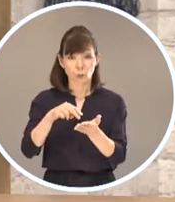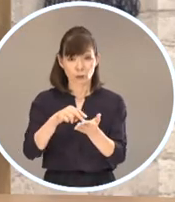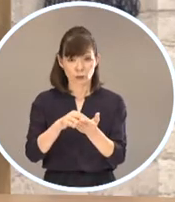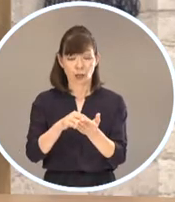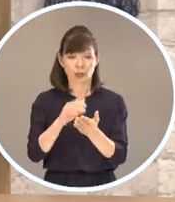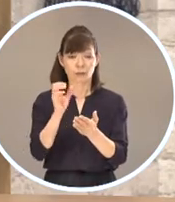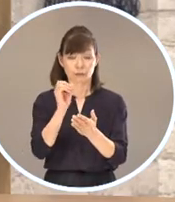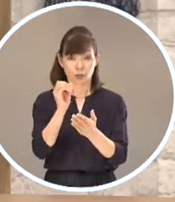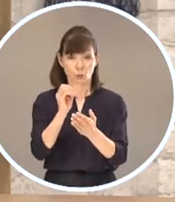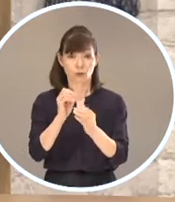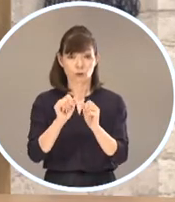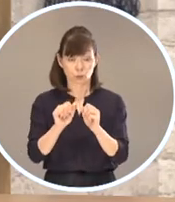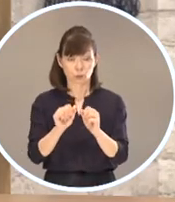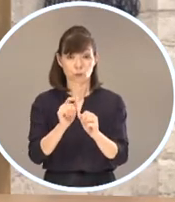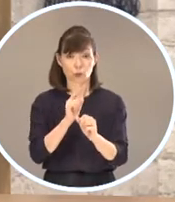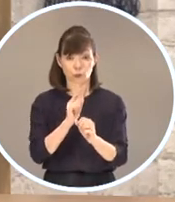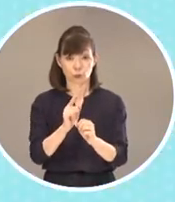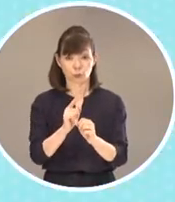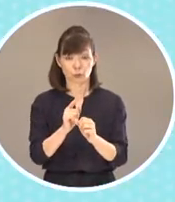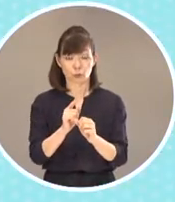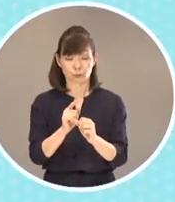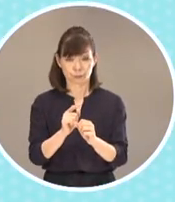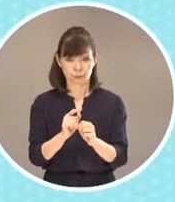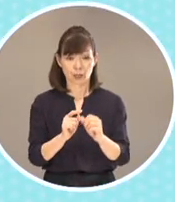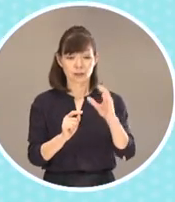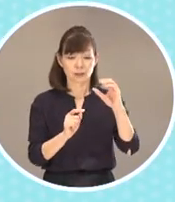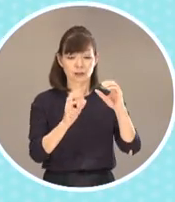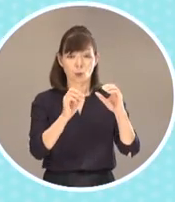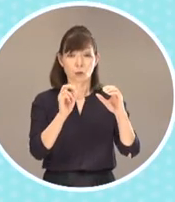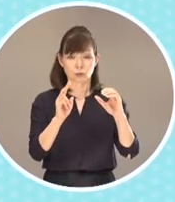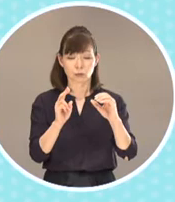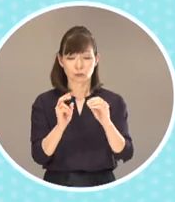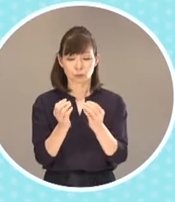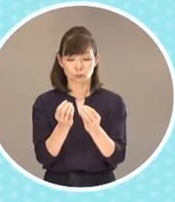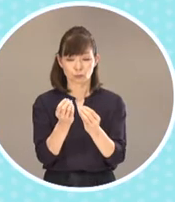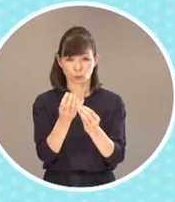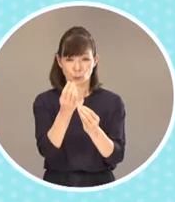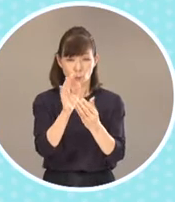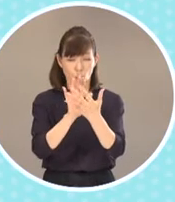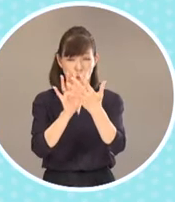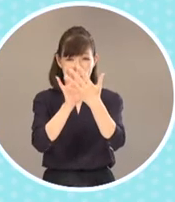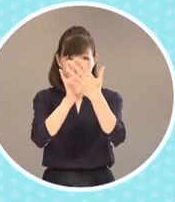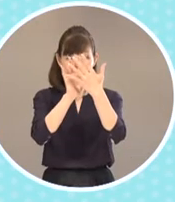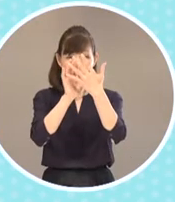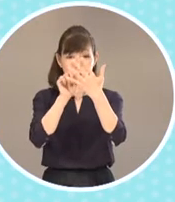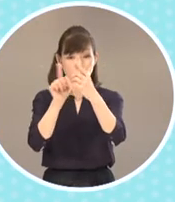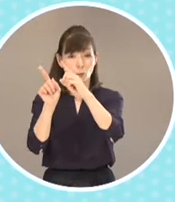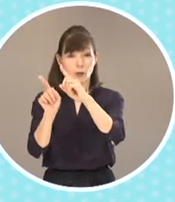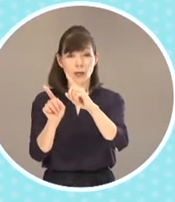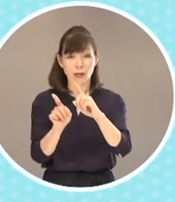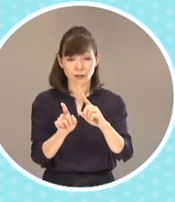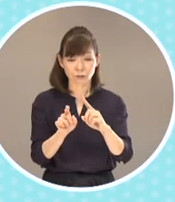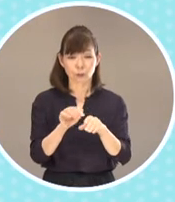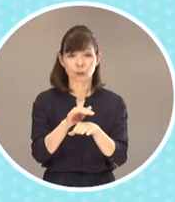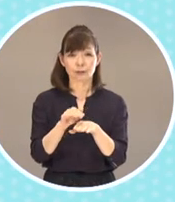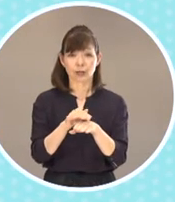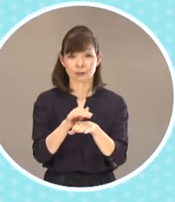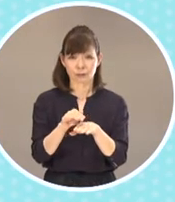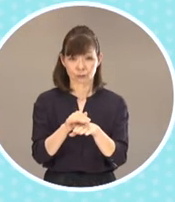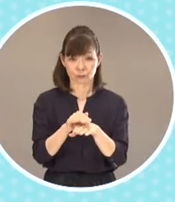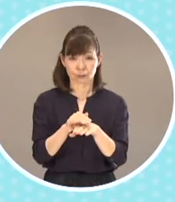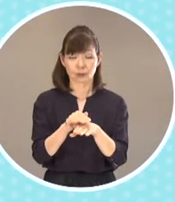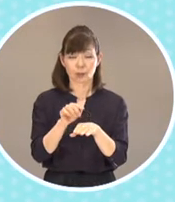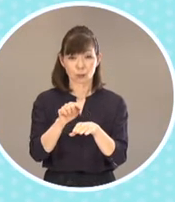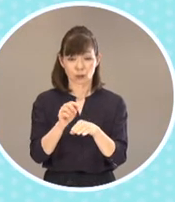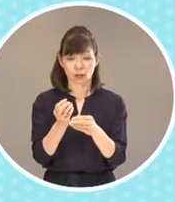するっていう言い方をよくするんですね。要するにこの CO2 をですね、どうしても出してしまう部分っていうのがあります。これを減らすことも大事なんですけれども、